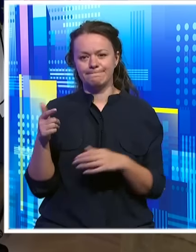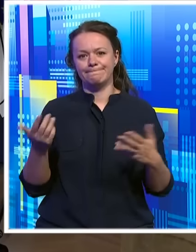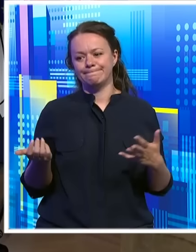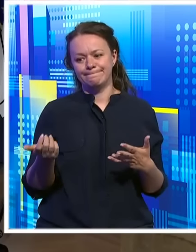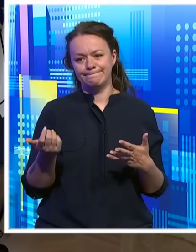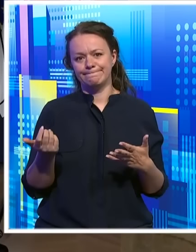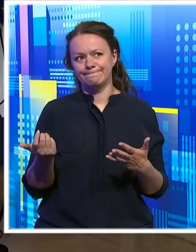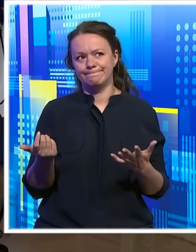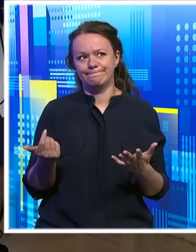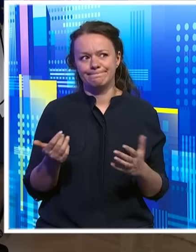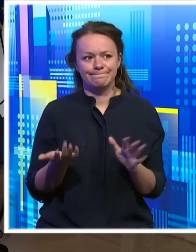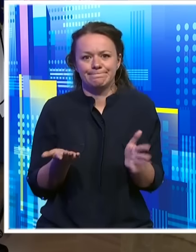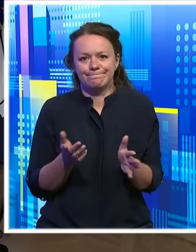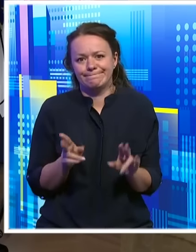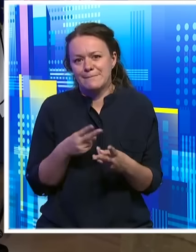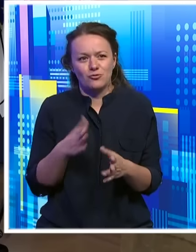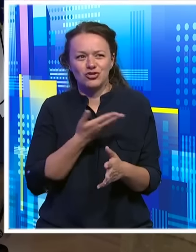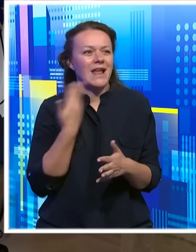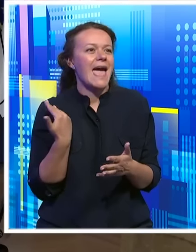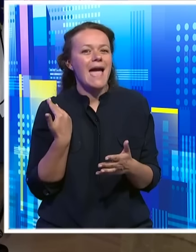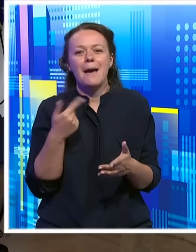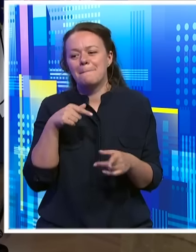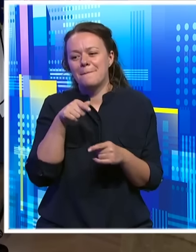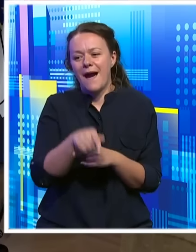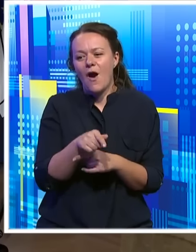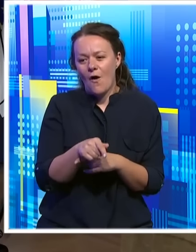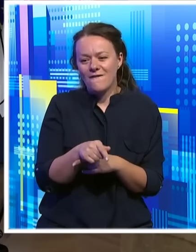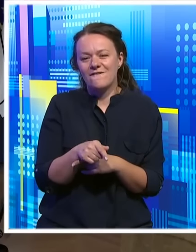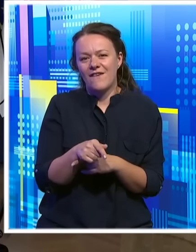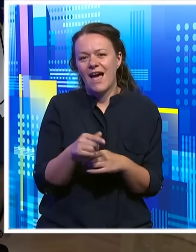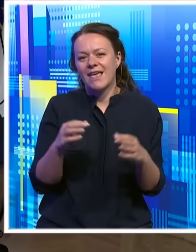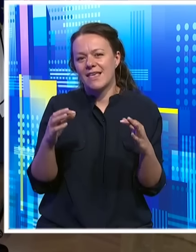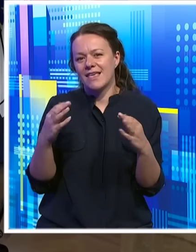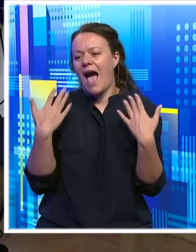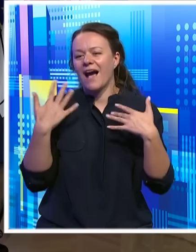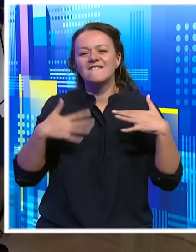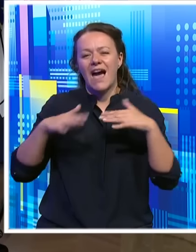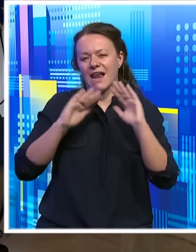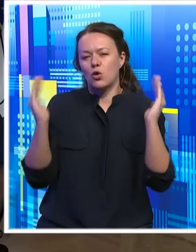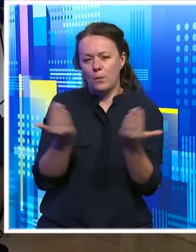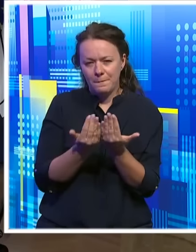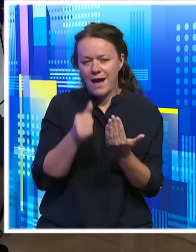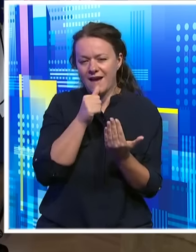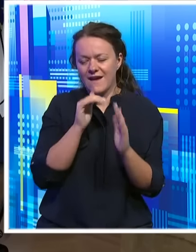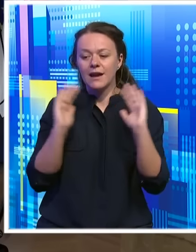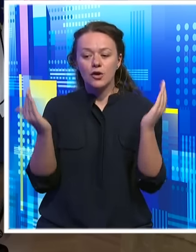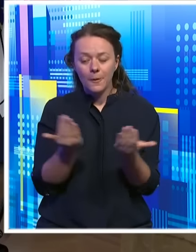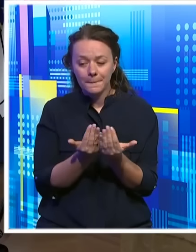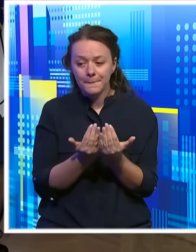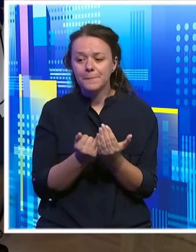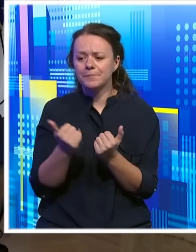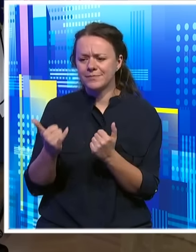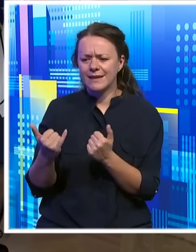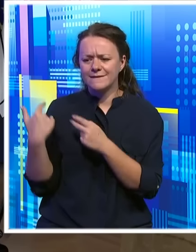nema akvarijum, a vratite me na water sport, što mi je važno. Dakle, tu ćemo pored